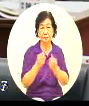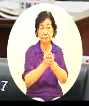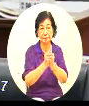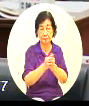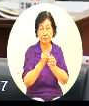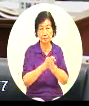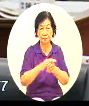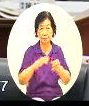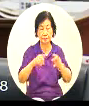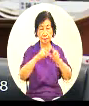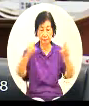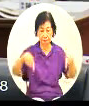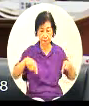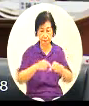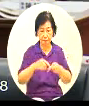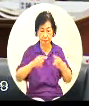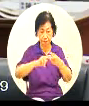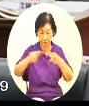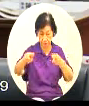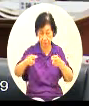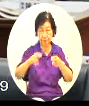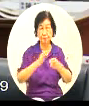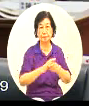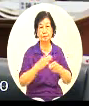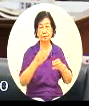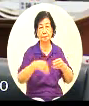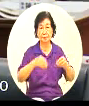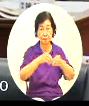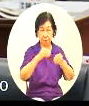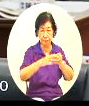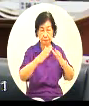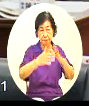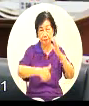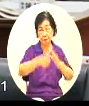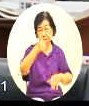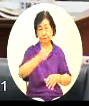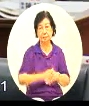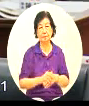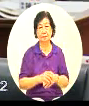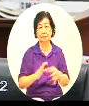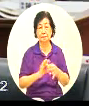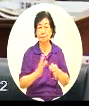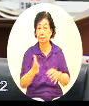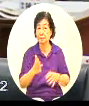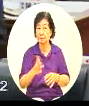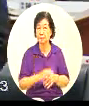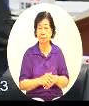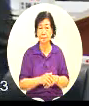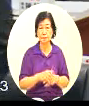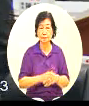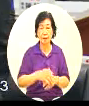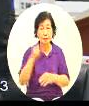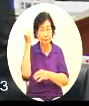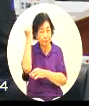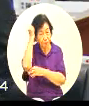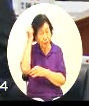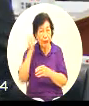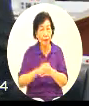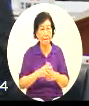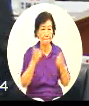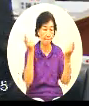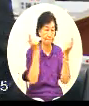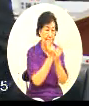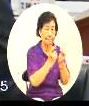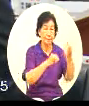呢，要来送予市长。为什么呢？伊住伫咱北外吼，